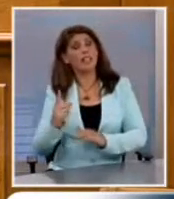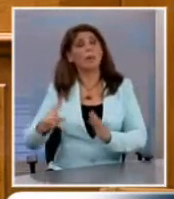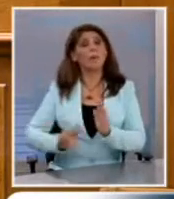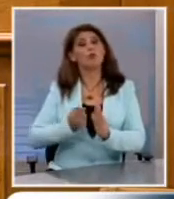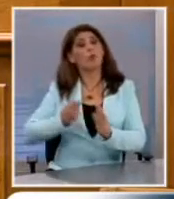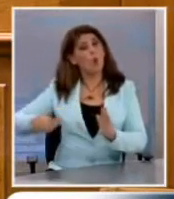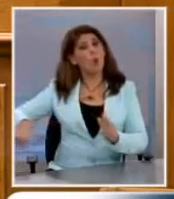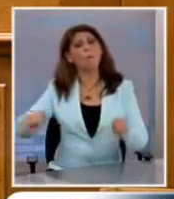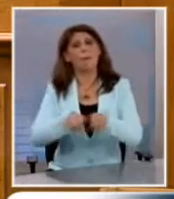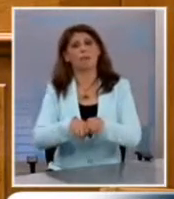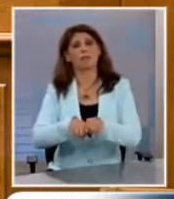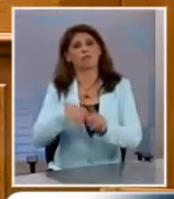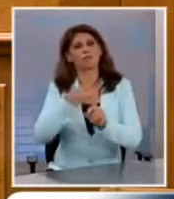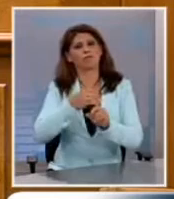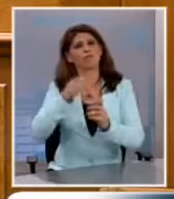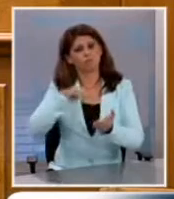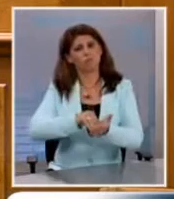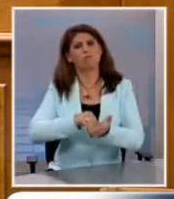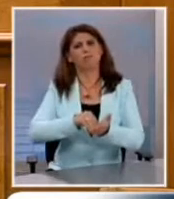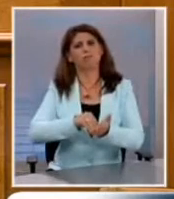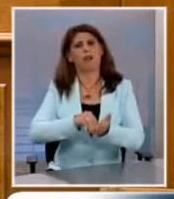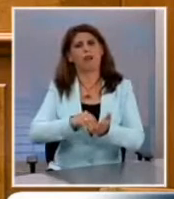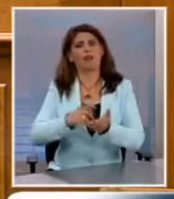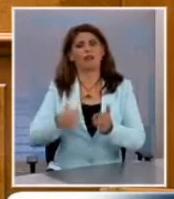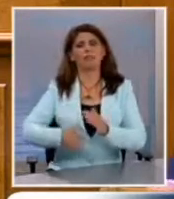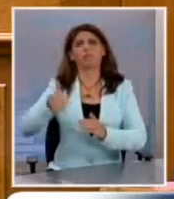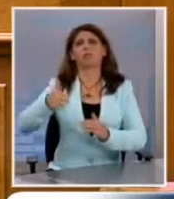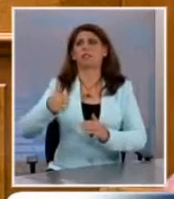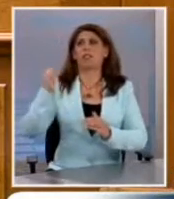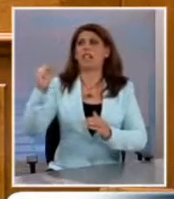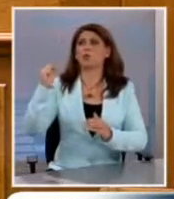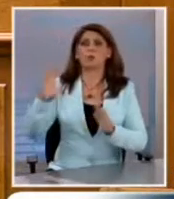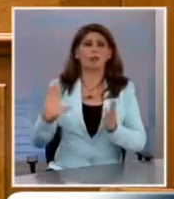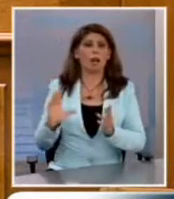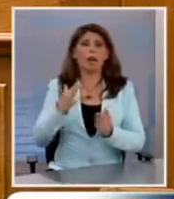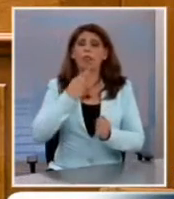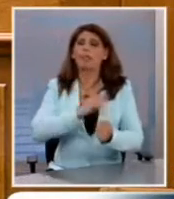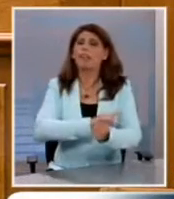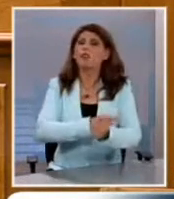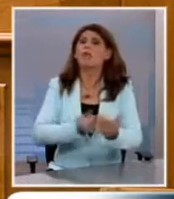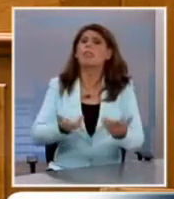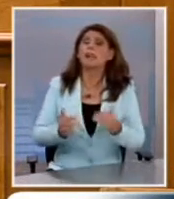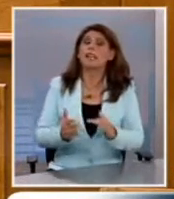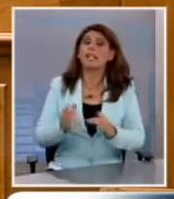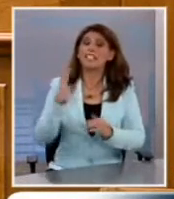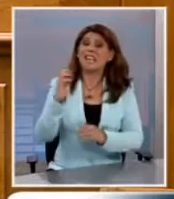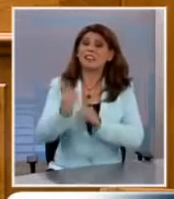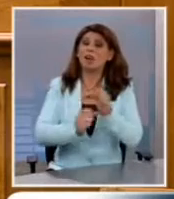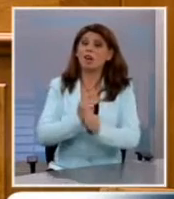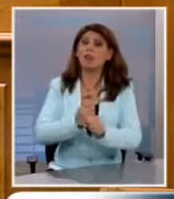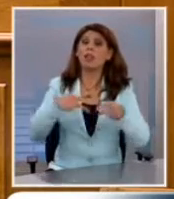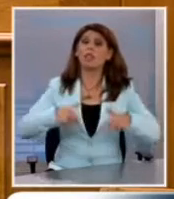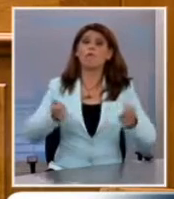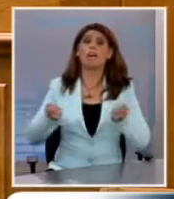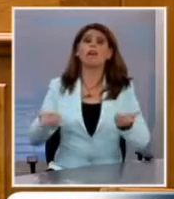μαζί διεκδικούν και πάλι την εξουσία. Λες και δεν κυβέρνησα 40 χρόνια. Λες και η μεταπολίτευση